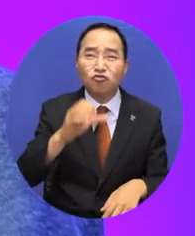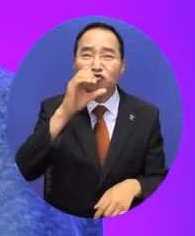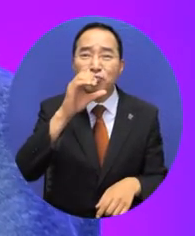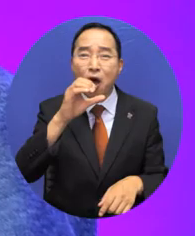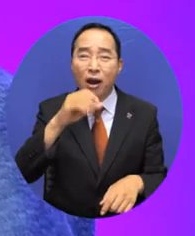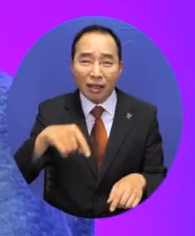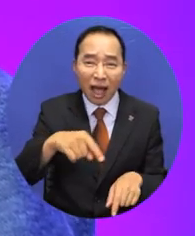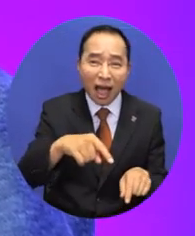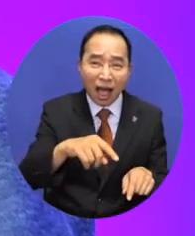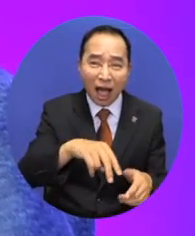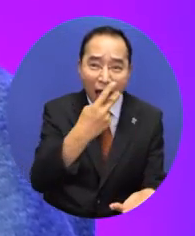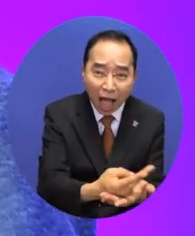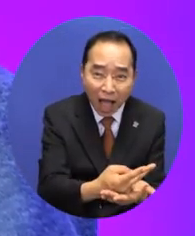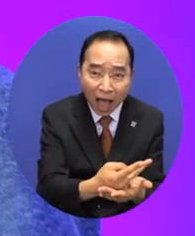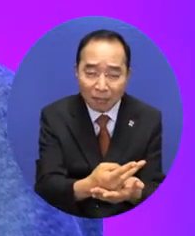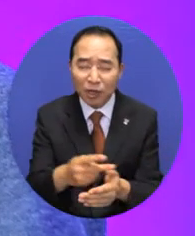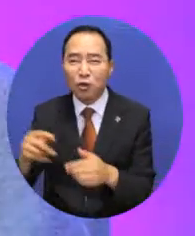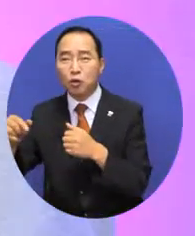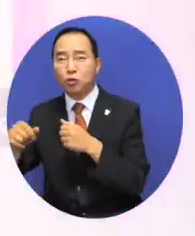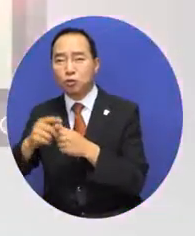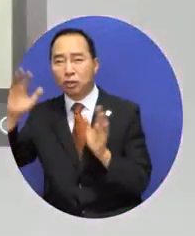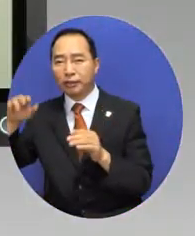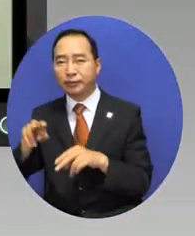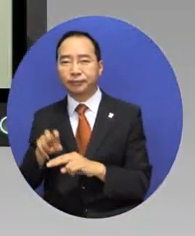마음이 아팠습니다.